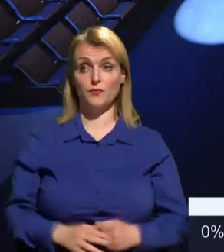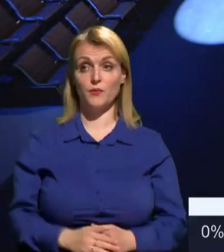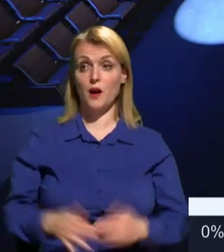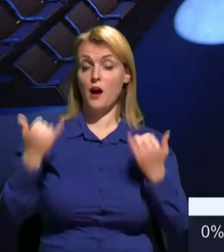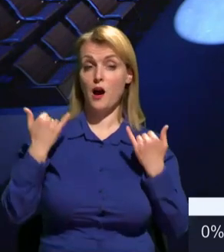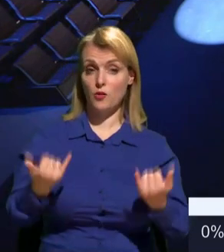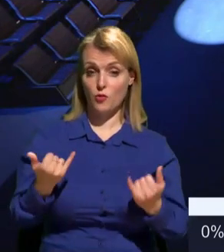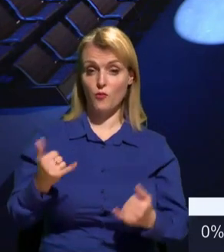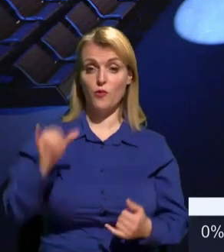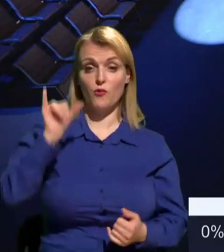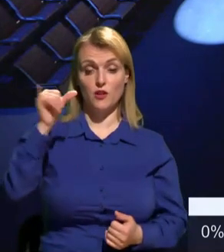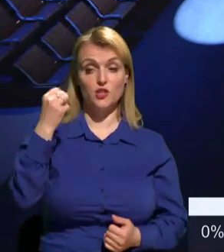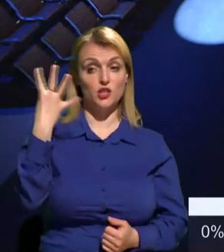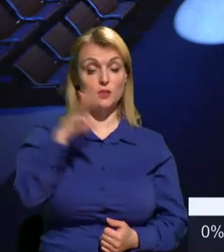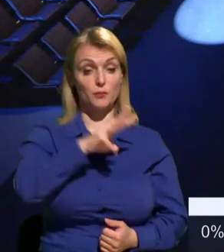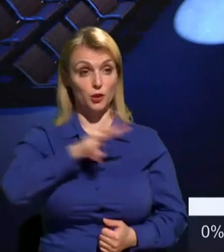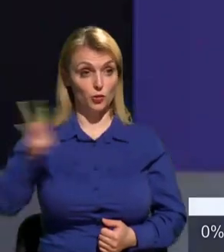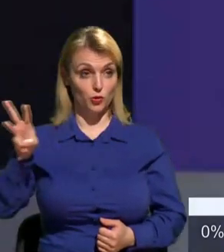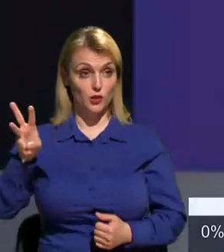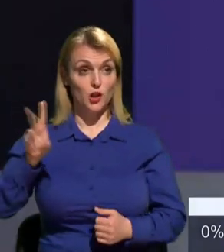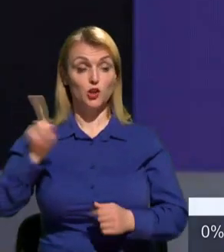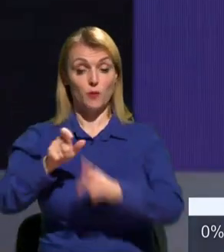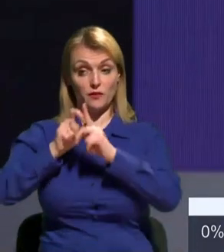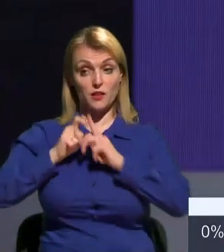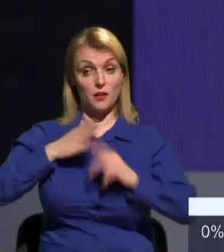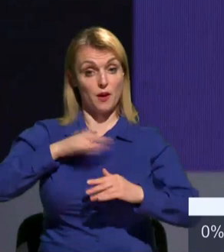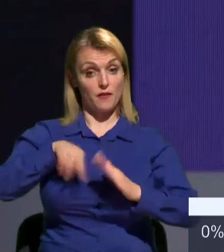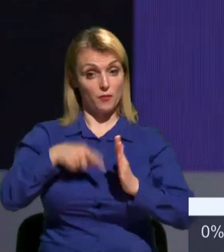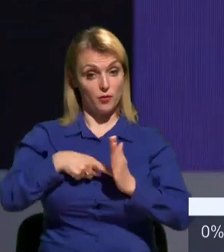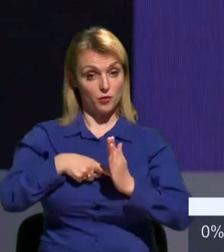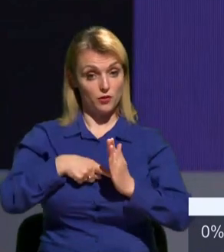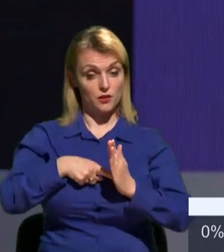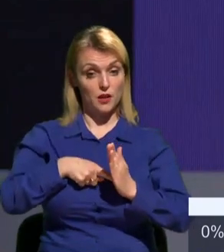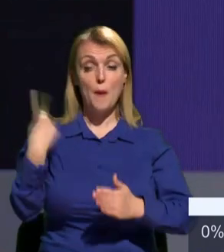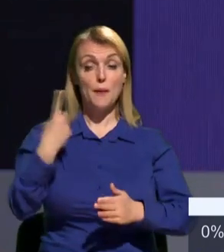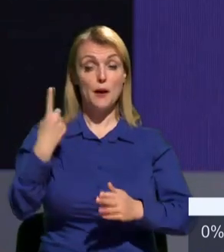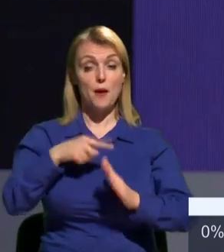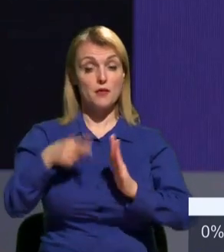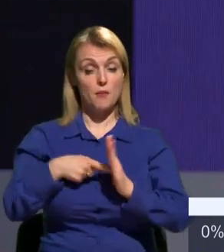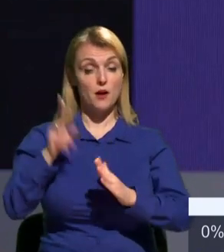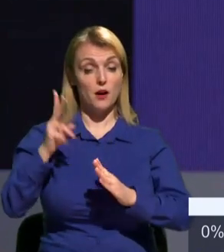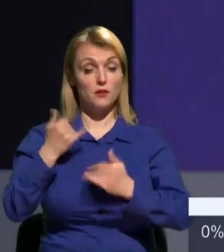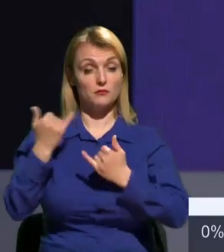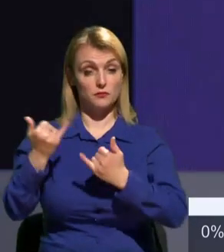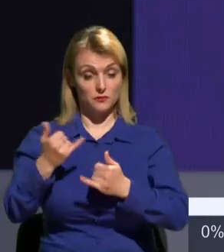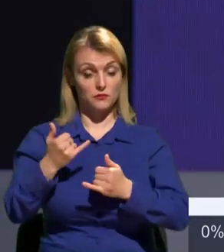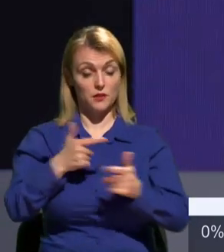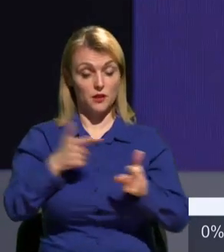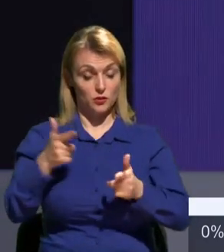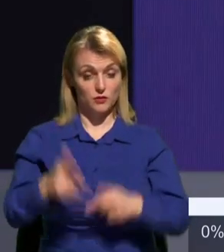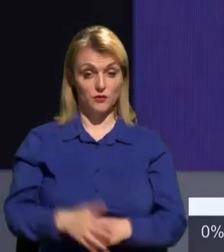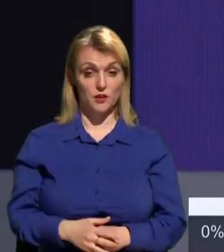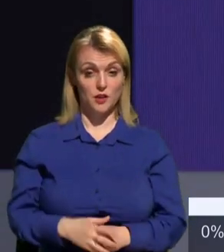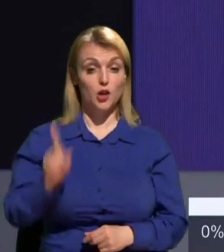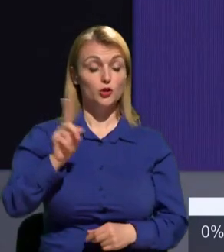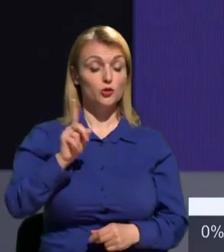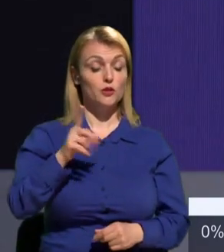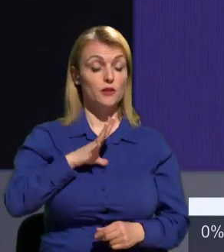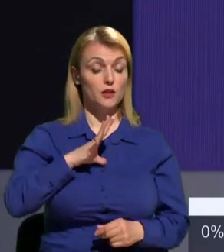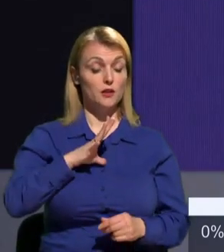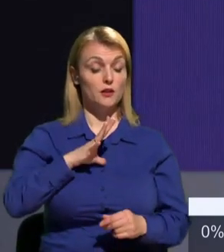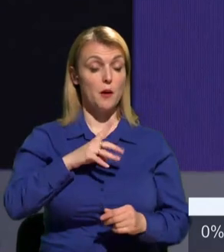Acum aveți 14 minute pentru a răspunde la întrebările mele. Și prima întrebare, ați menționat în minutul de